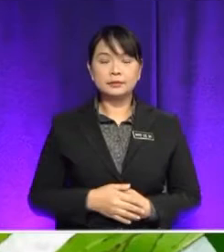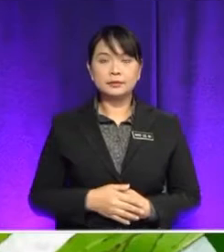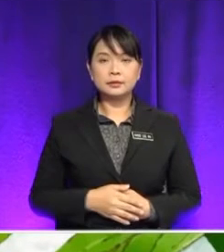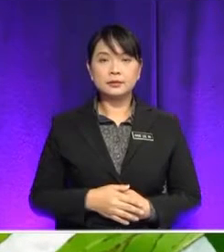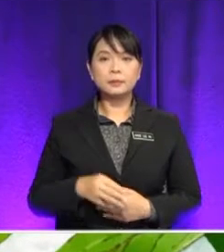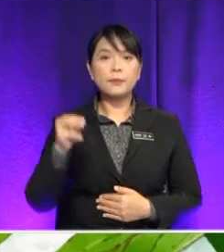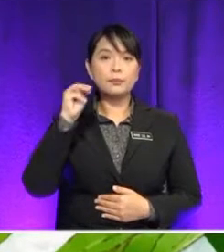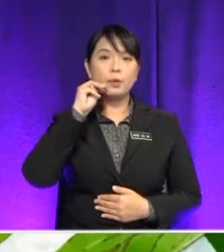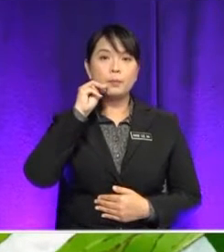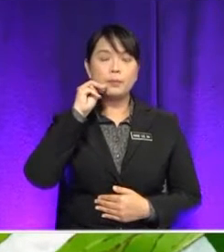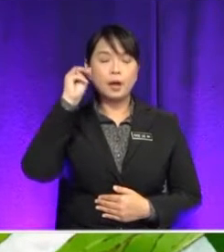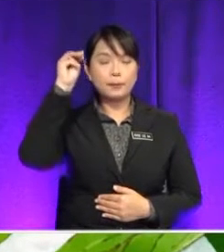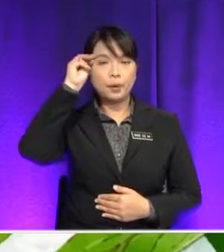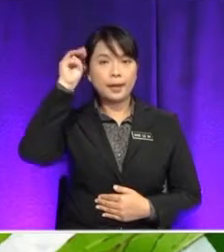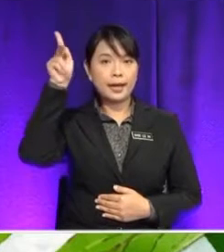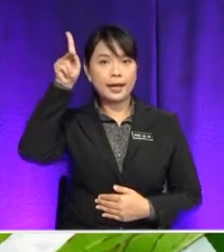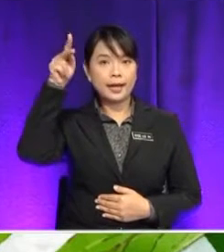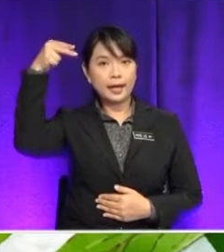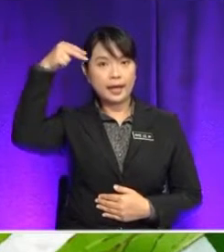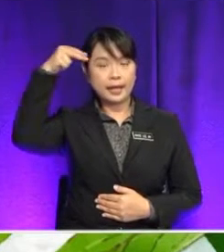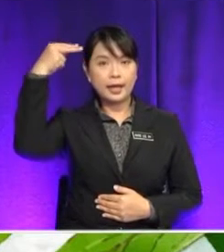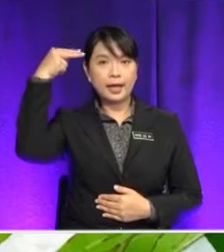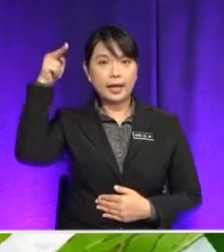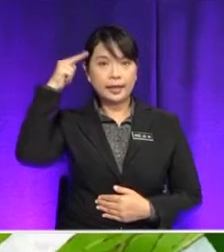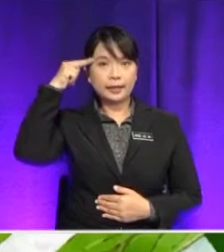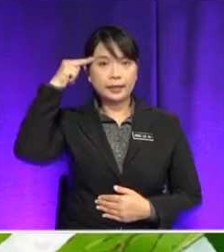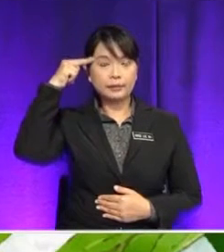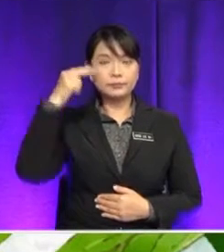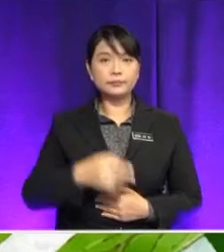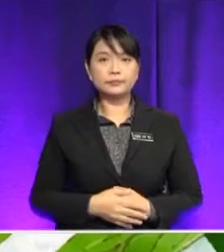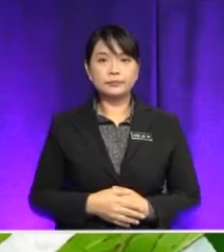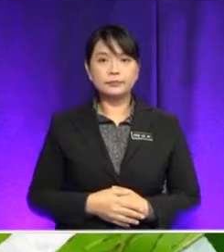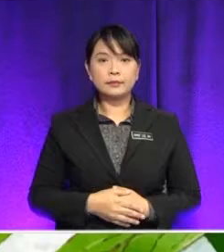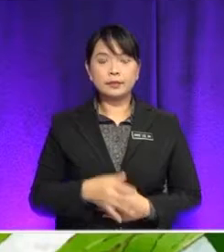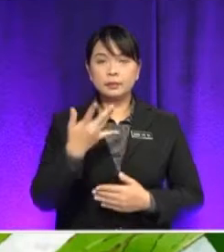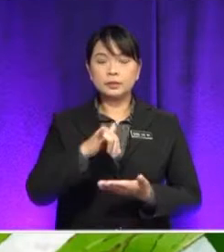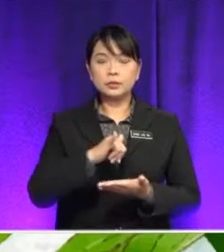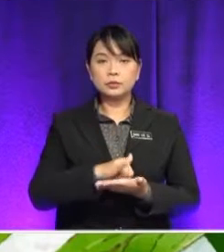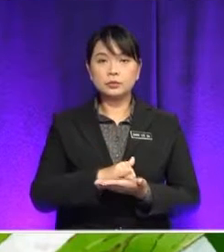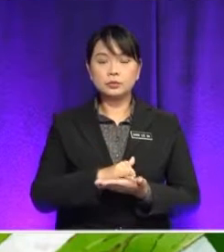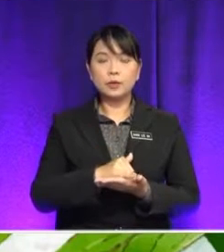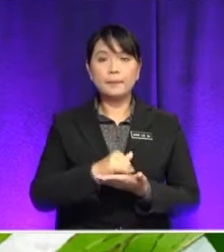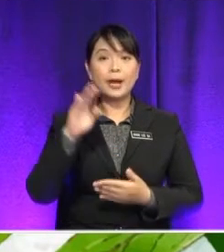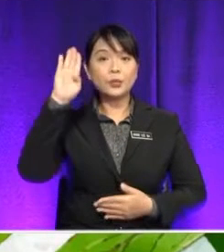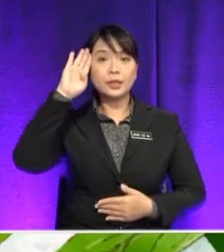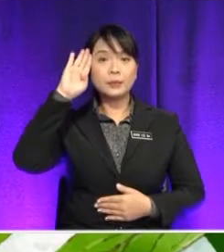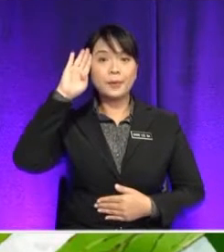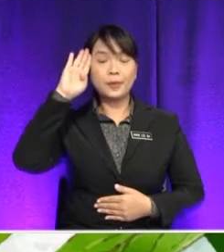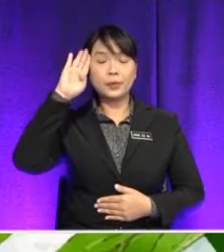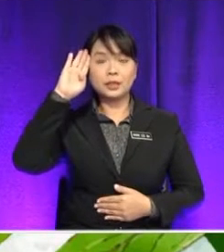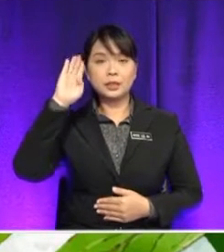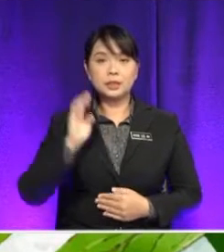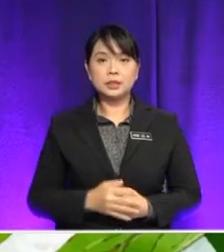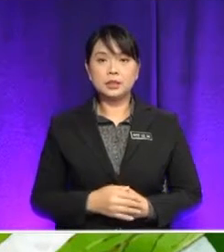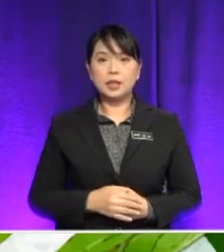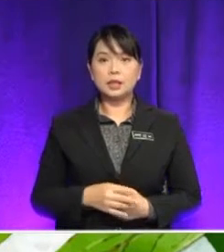Michael Oke santai ke dan yang keempat kita the Muhammad Fakhri daimah ini kalau pakai baju